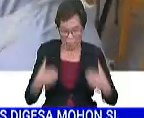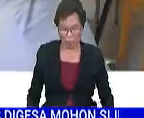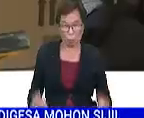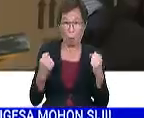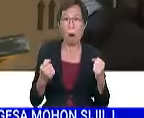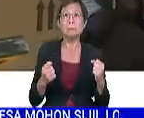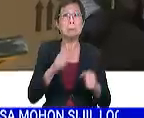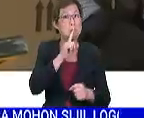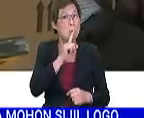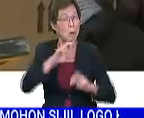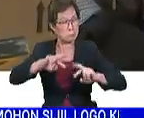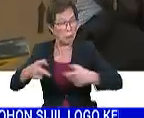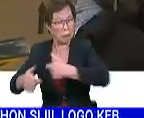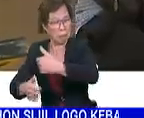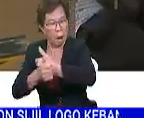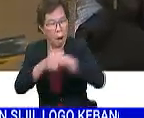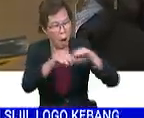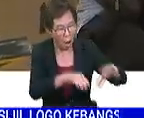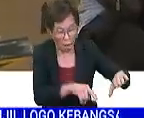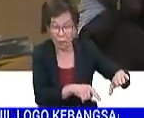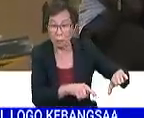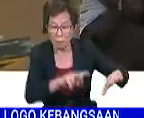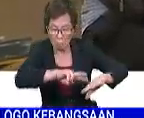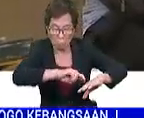mengundang risiko anak mendapat